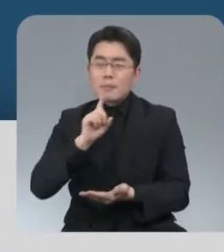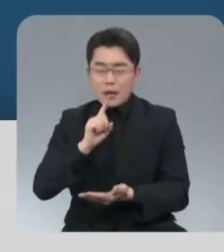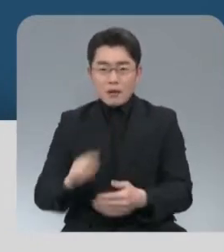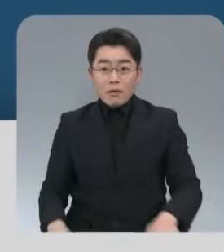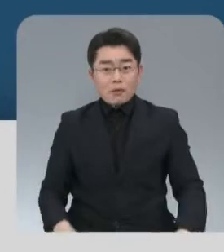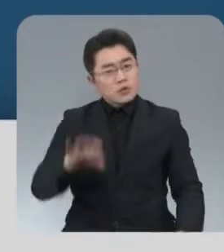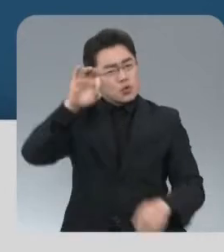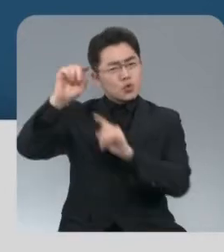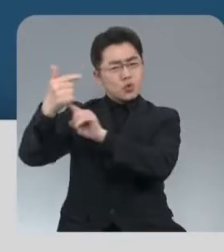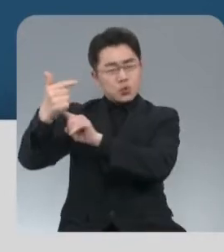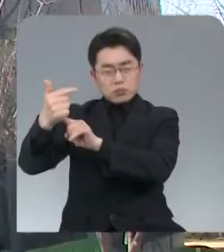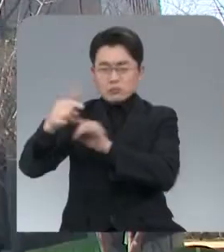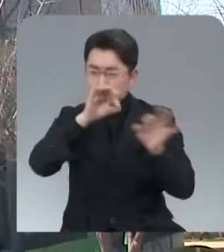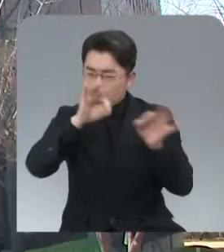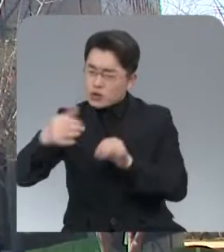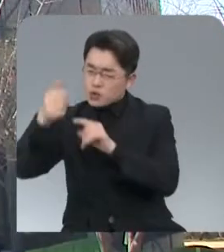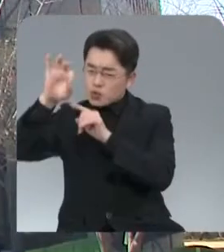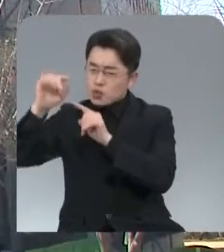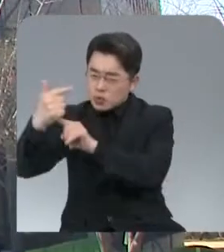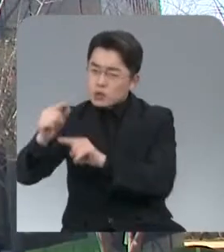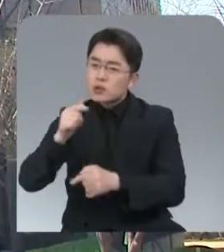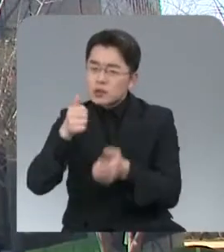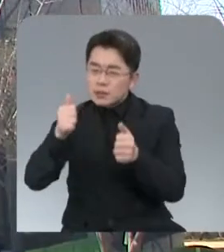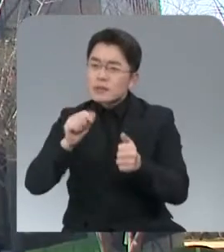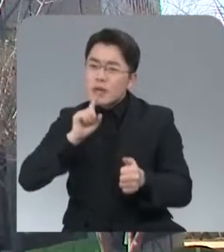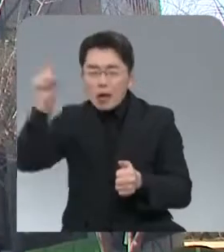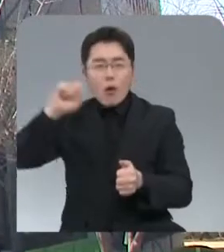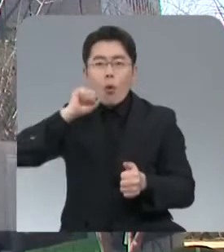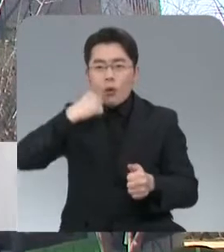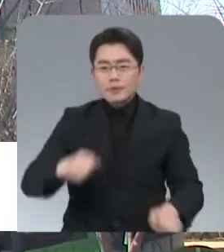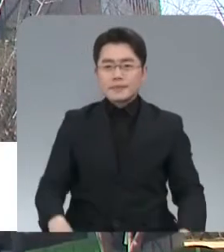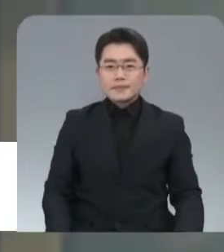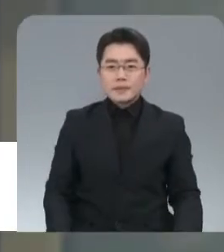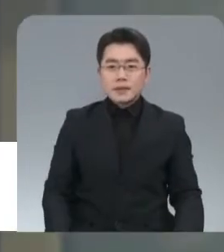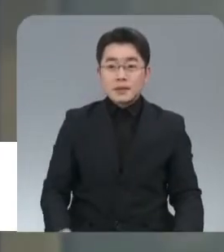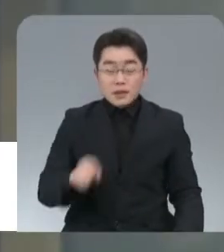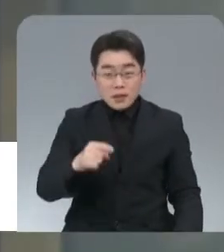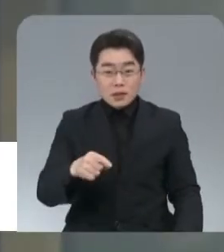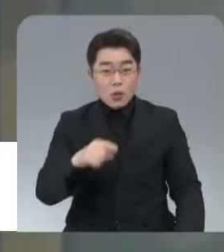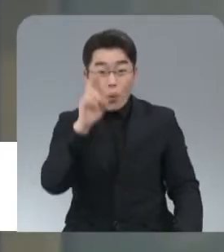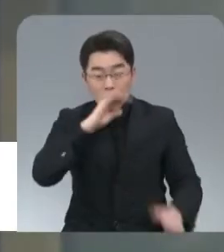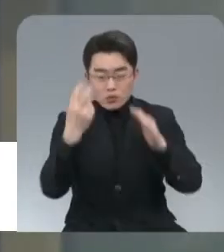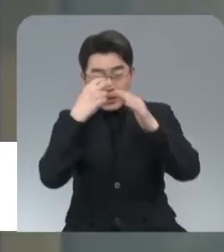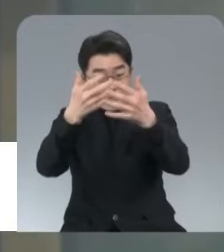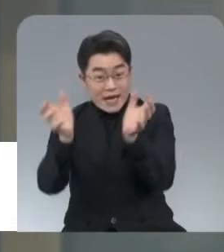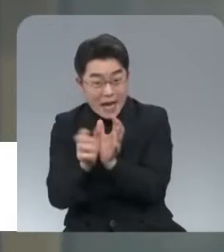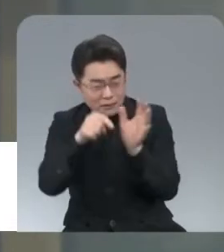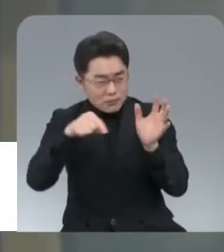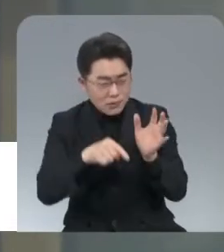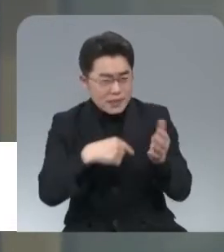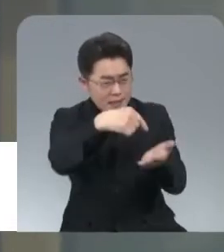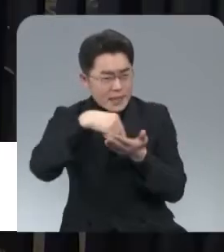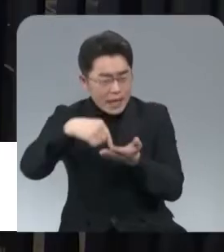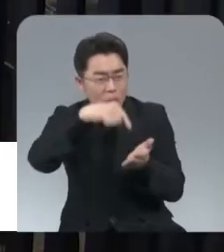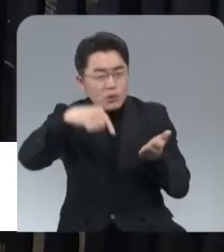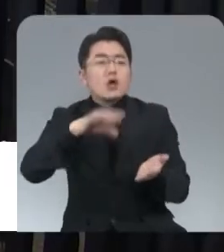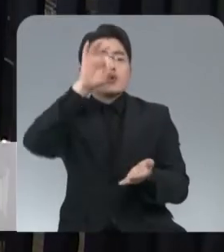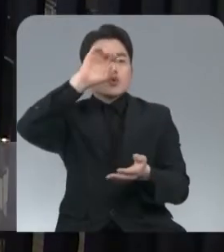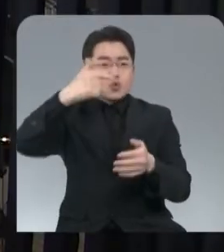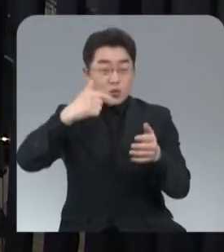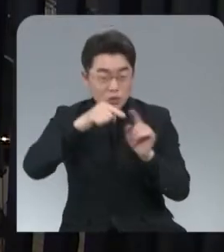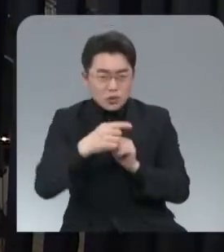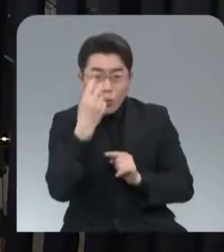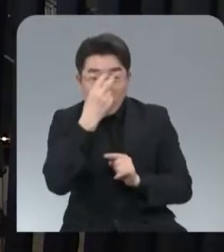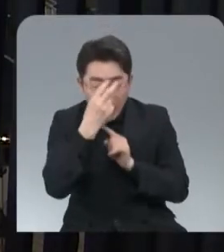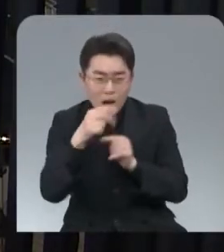어렵다고 설명했습니다 궁수 처가 수 하고 있는 윤 후보 관련 사건 중에서 마무리가 된 건 이번이 처음입니다 윤 후보